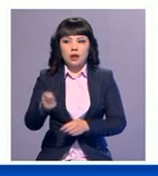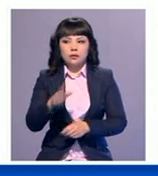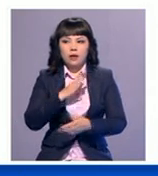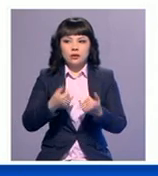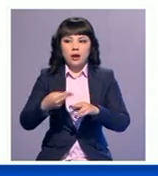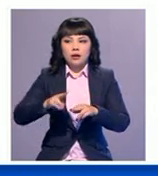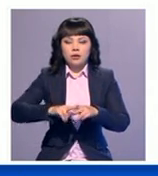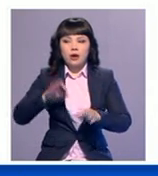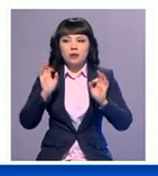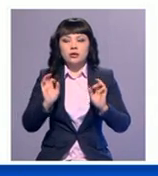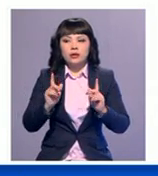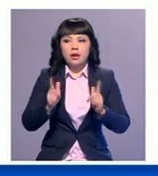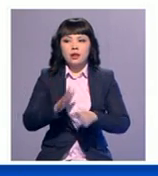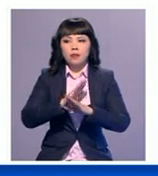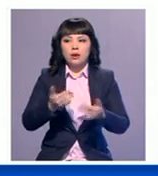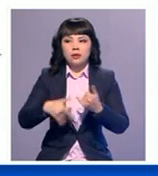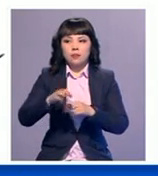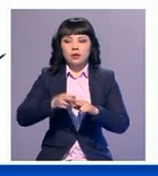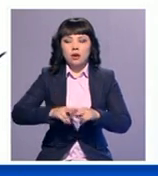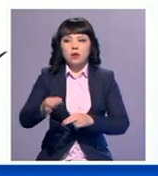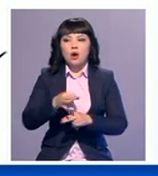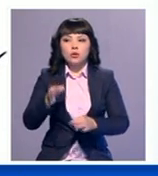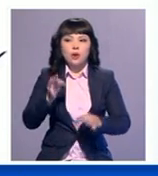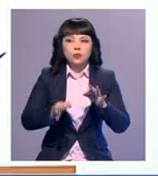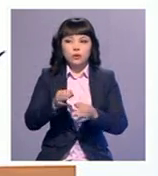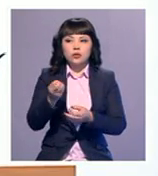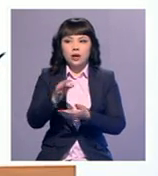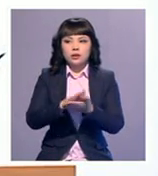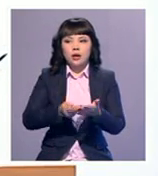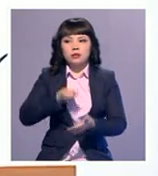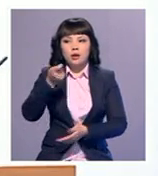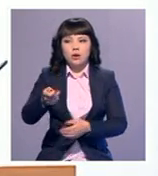үкіммен келіспеген жағдайда Жетісу аудандық сот арқылы азаматтық сотқа шағымдануларына болады.